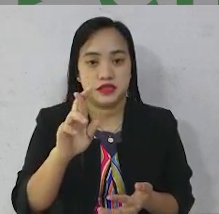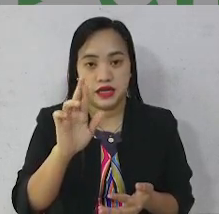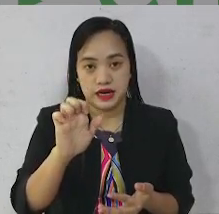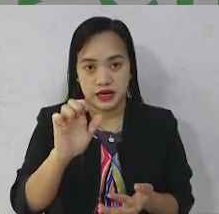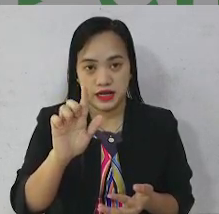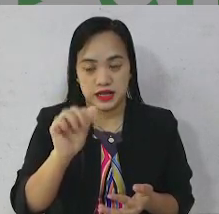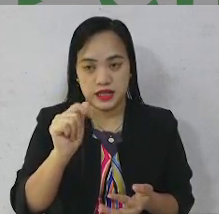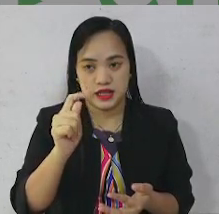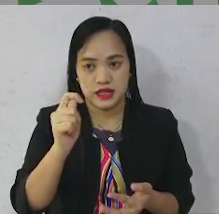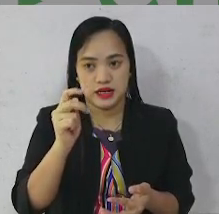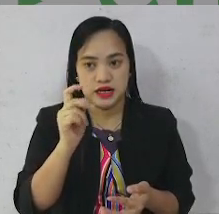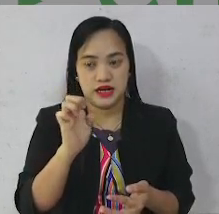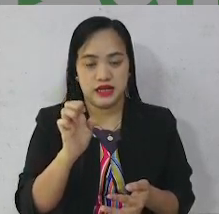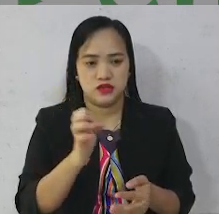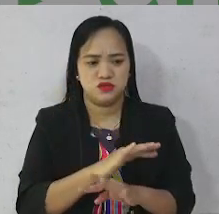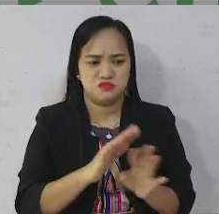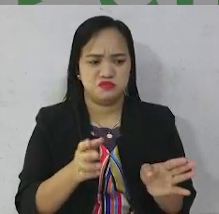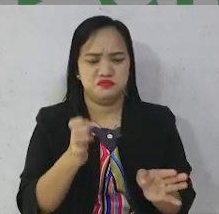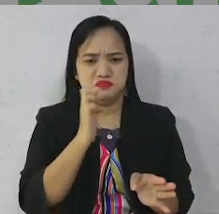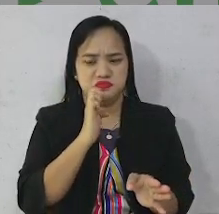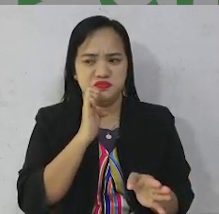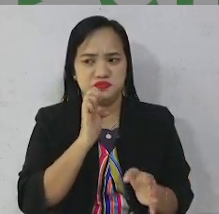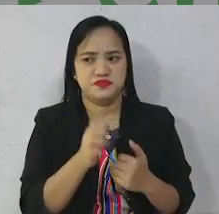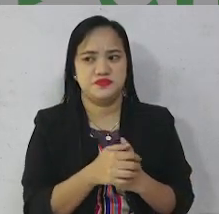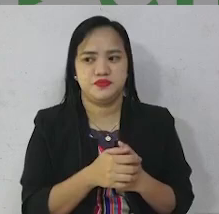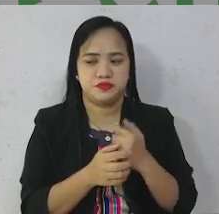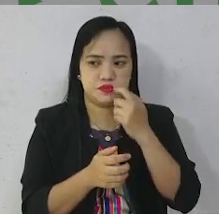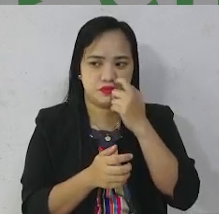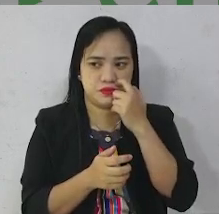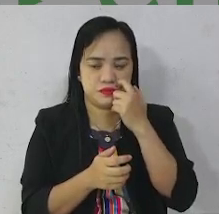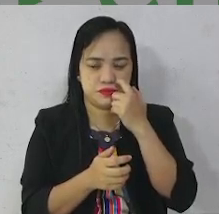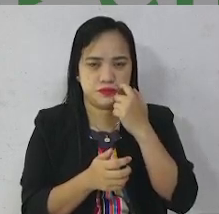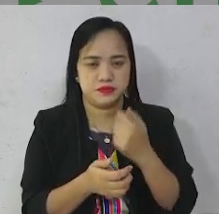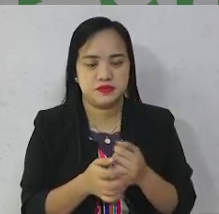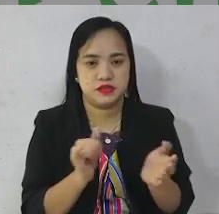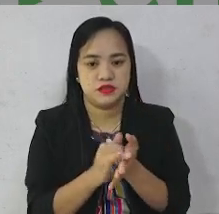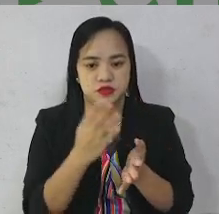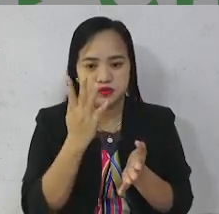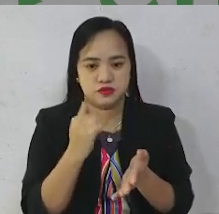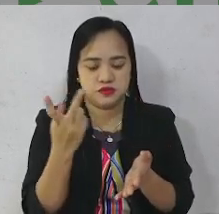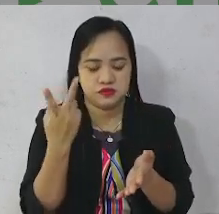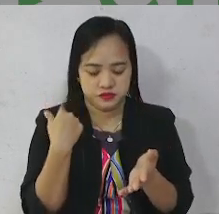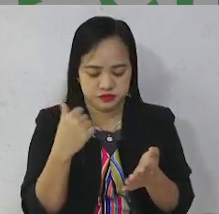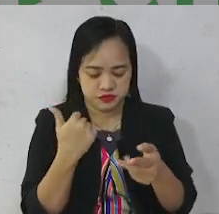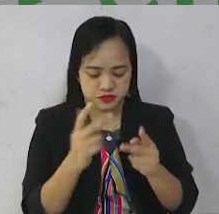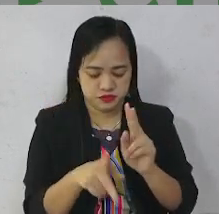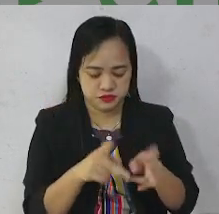sigo hindi laman eh ' ba laman Hindi ba inano din ang